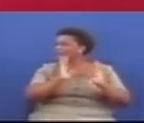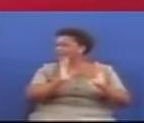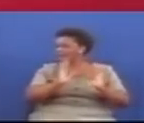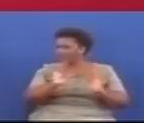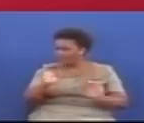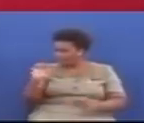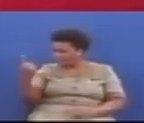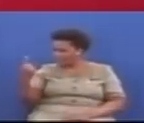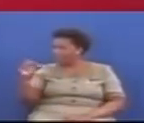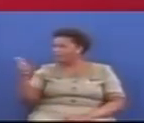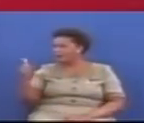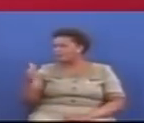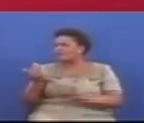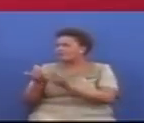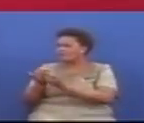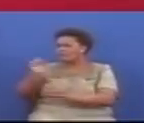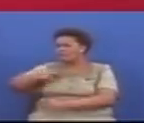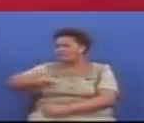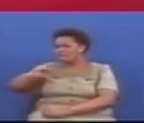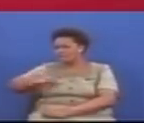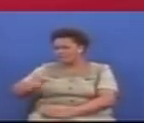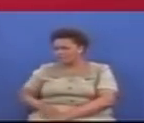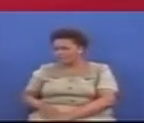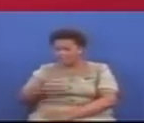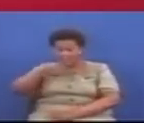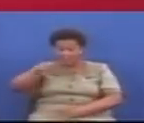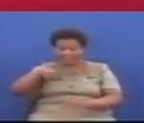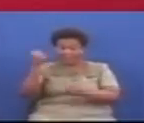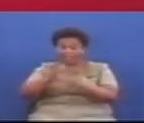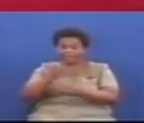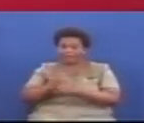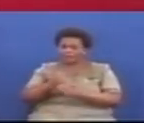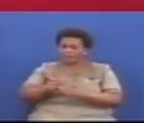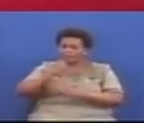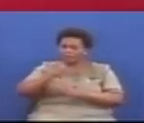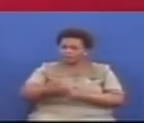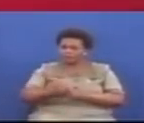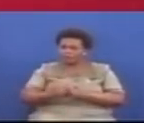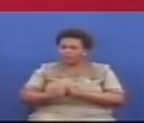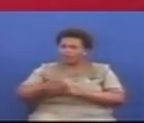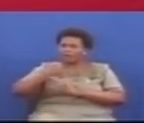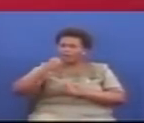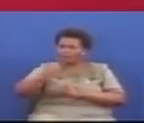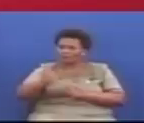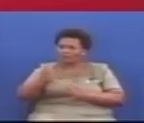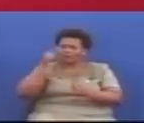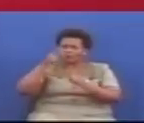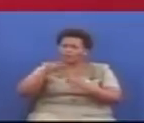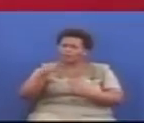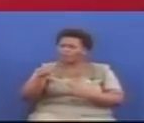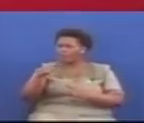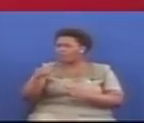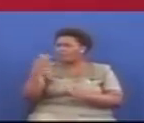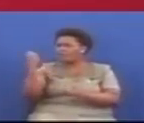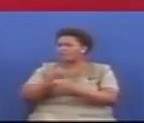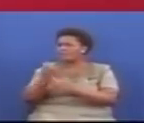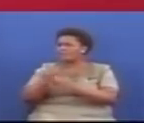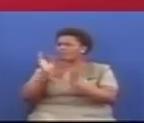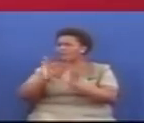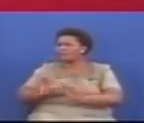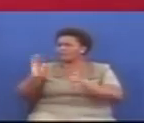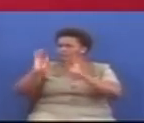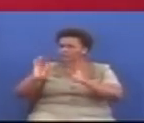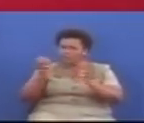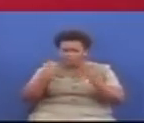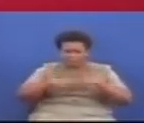Naomba uvute subira tu kwa sababu tunakwenda hatua kwa hatua kwa dhamira ile ile ya kuhakikisha kwamba tunafanya maboresho makubwa na pia kuendelea kutekeleza